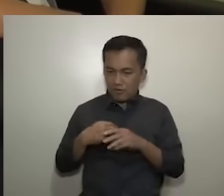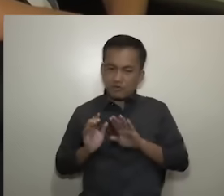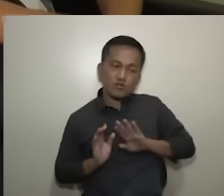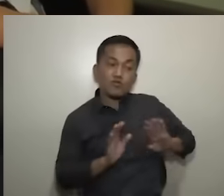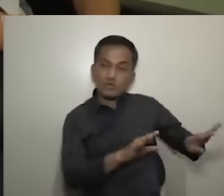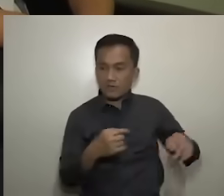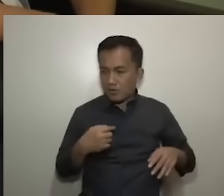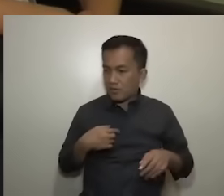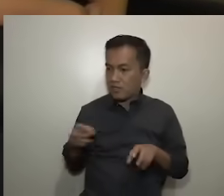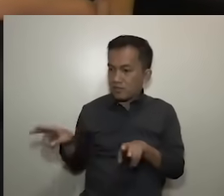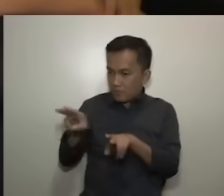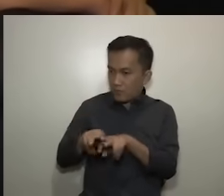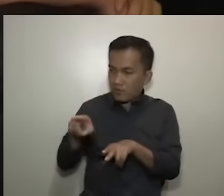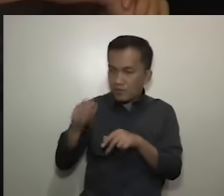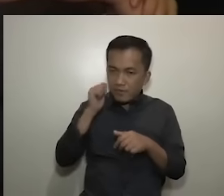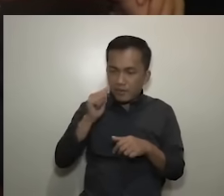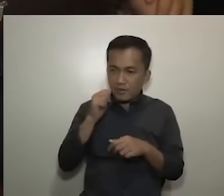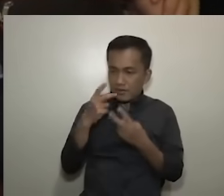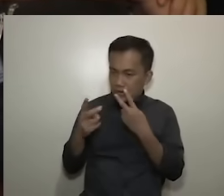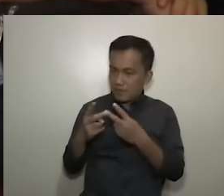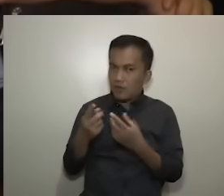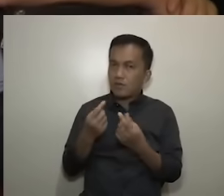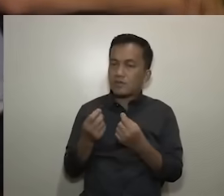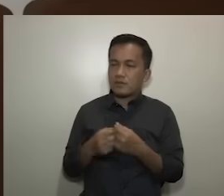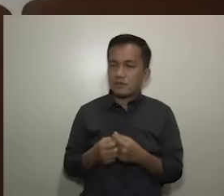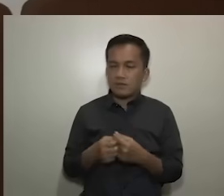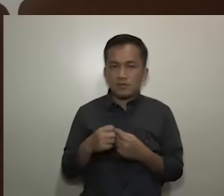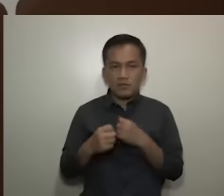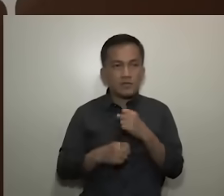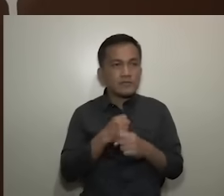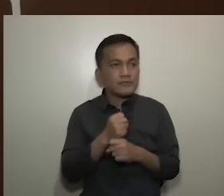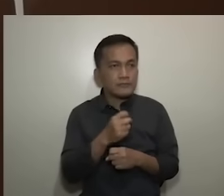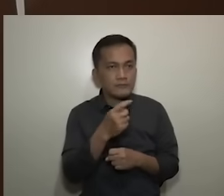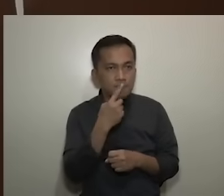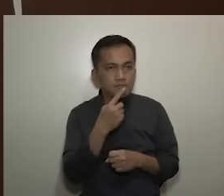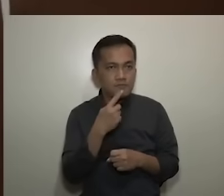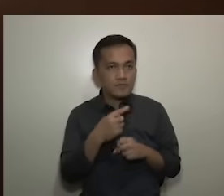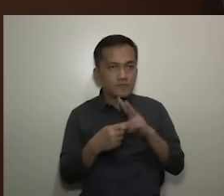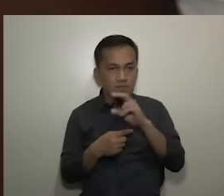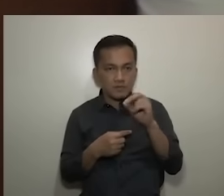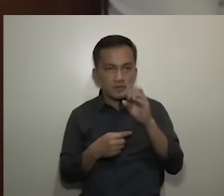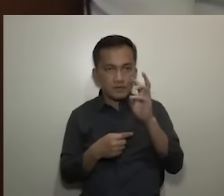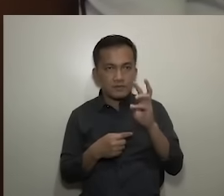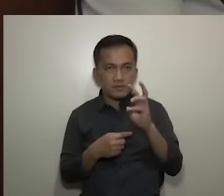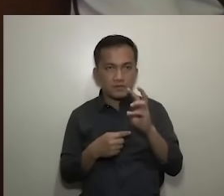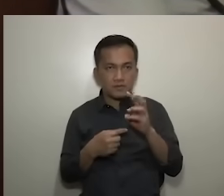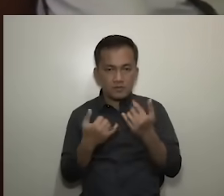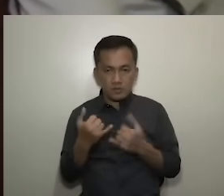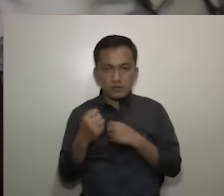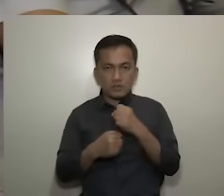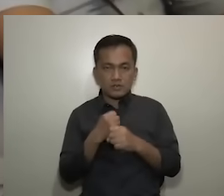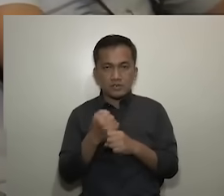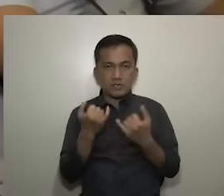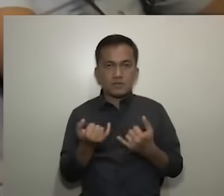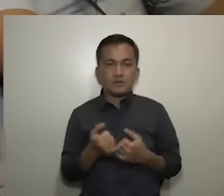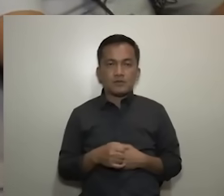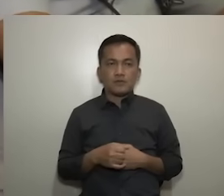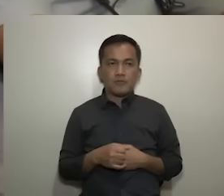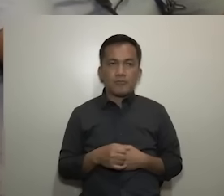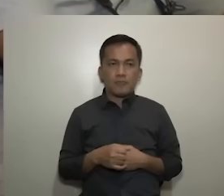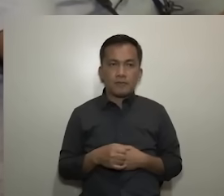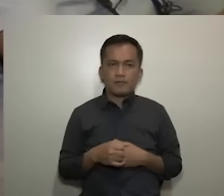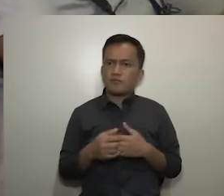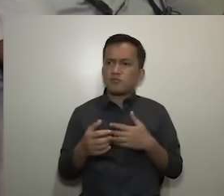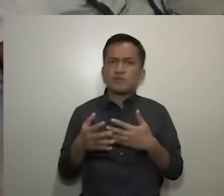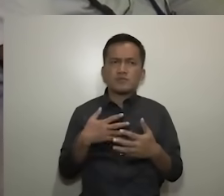ako, tinabihan mo yung babae. Oo. Anong ginagawa? Anong taon nakita anong ko. Taon yun, Made? 2006. 2006? Anong taon na ngayon? Oh, bakit?